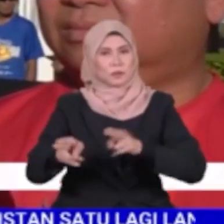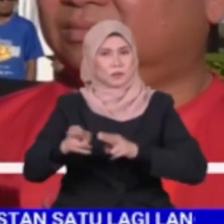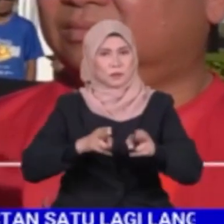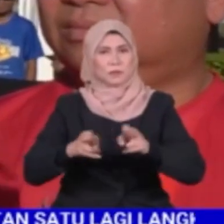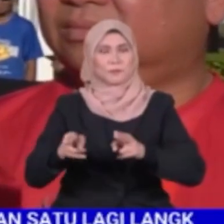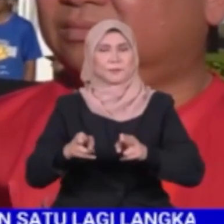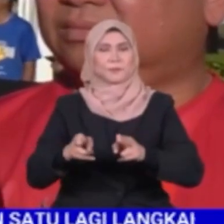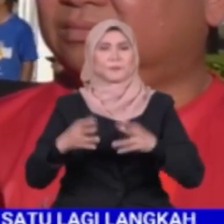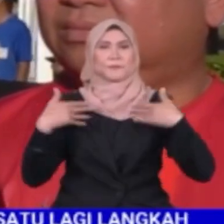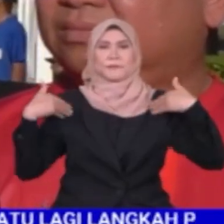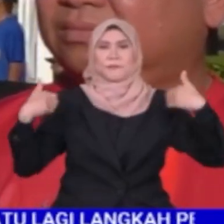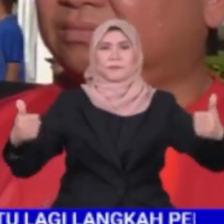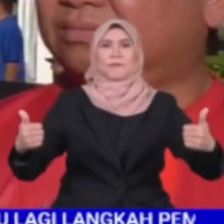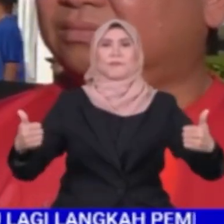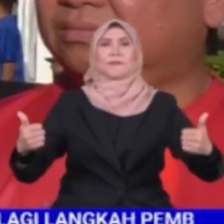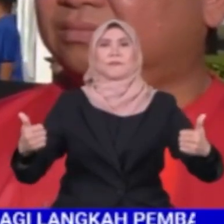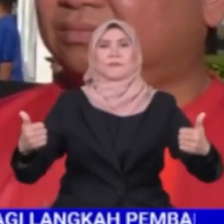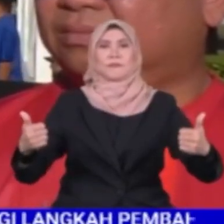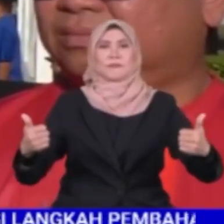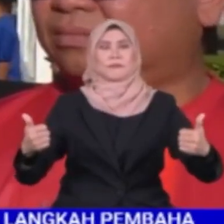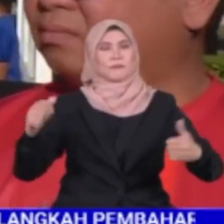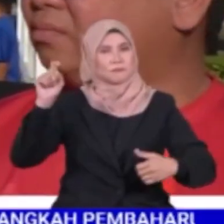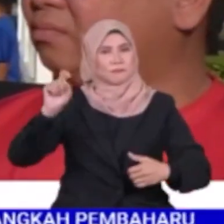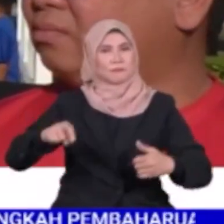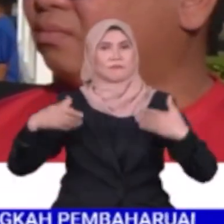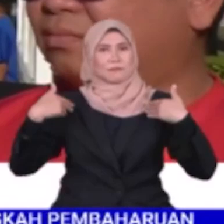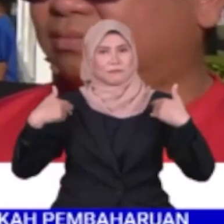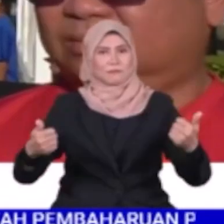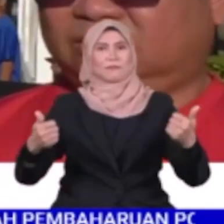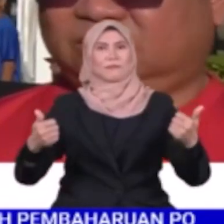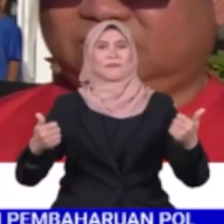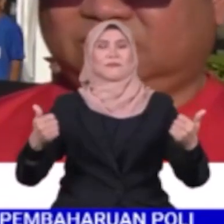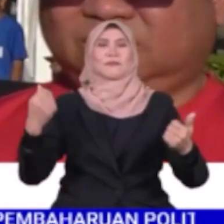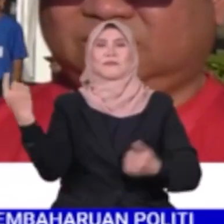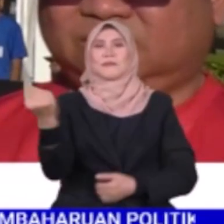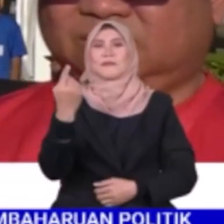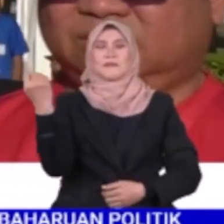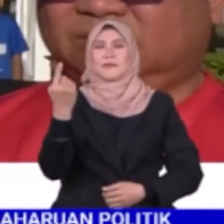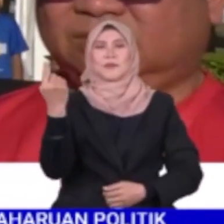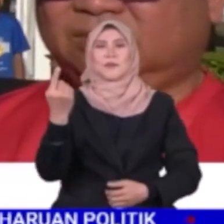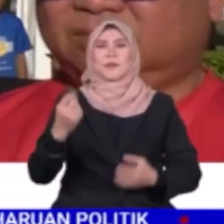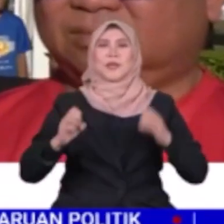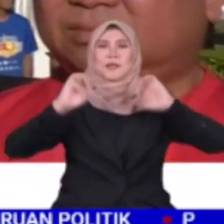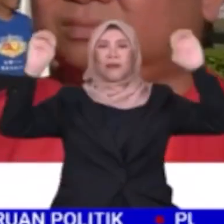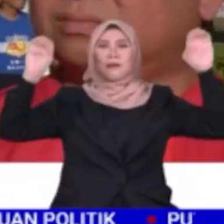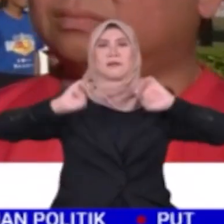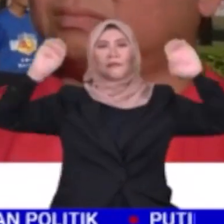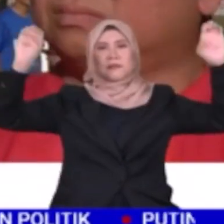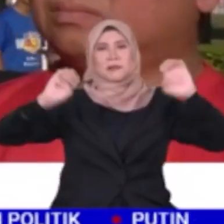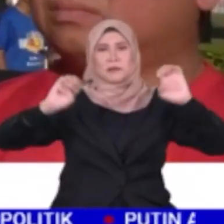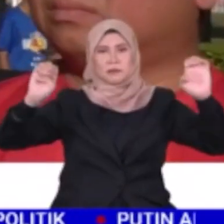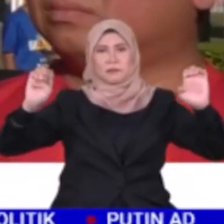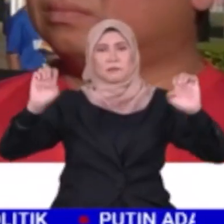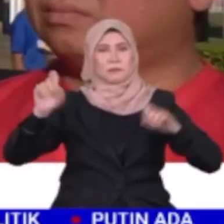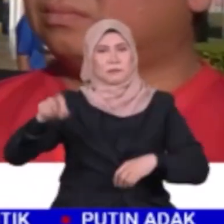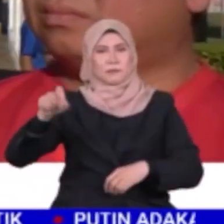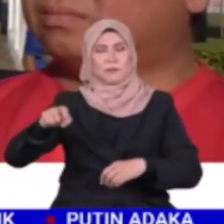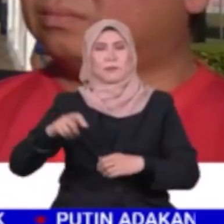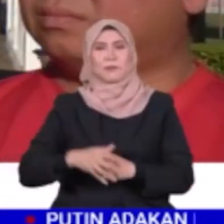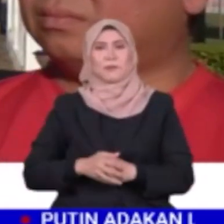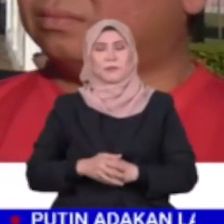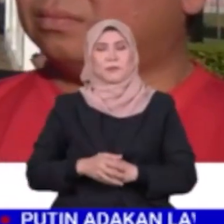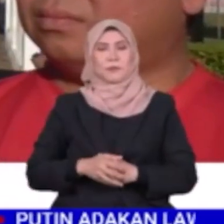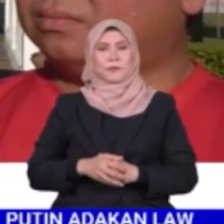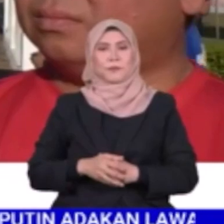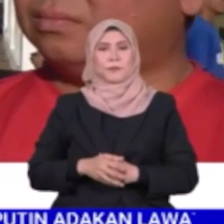hidup sihat ini ya kehidupan yang sihat dan juga sentiasa bersenam dan sebagainya so maka anda